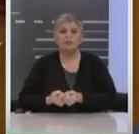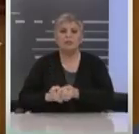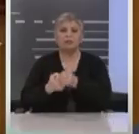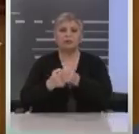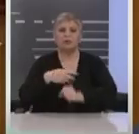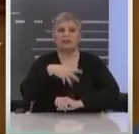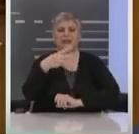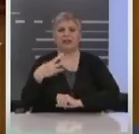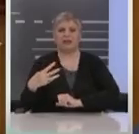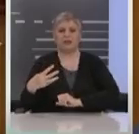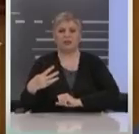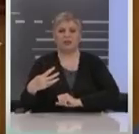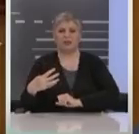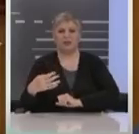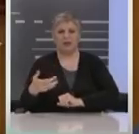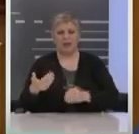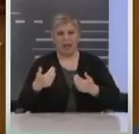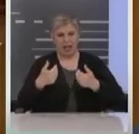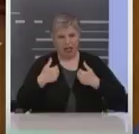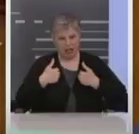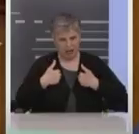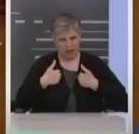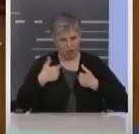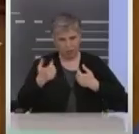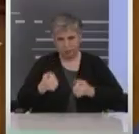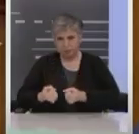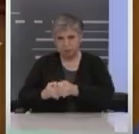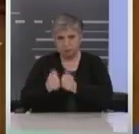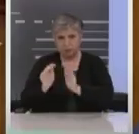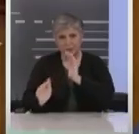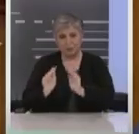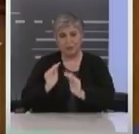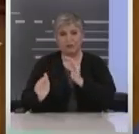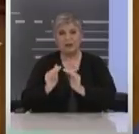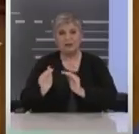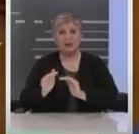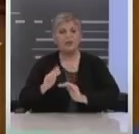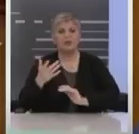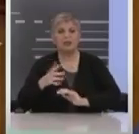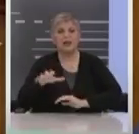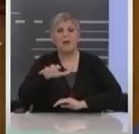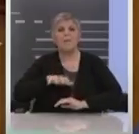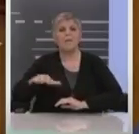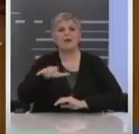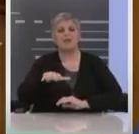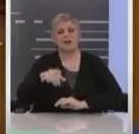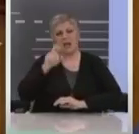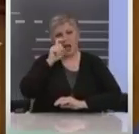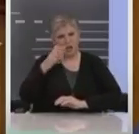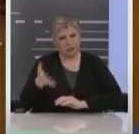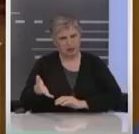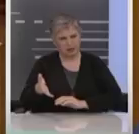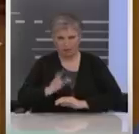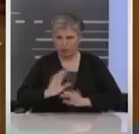Και προφανώς εγώ δεν είμαι εδώ για να υπερασπιστώ την Περιφέρεια της Αττικής. Έχει τη δυνατότητα να το κάνει μόνη της,